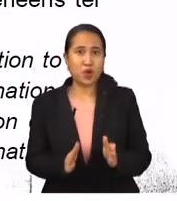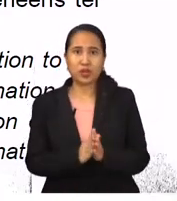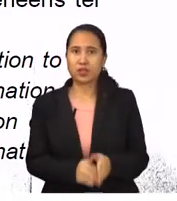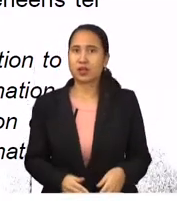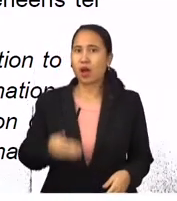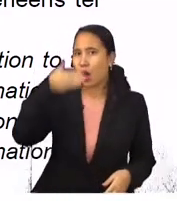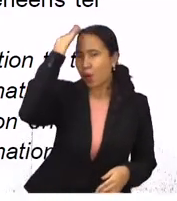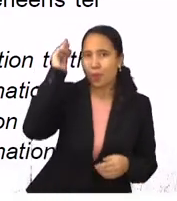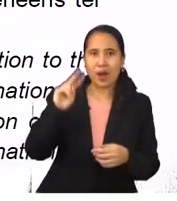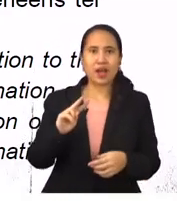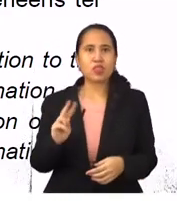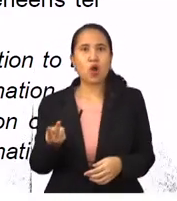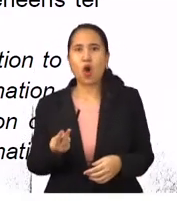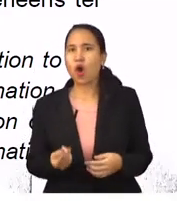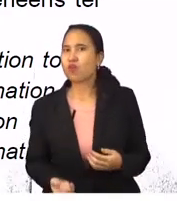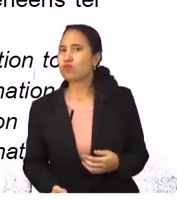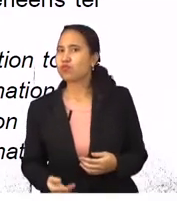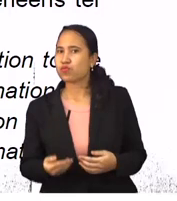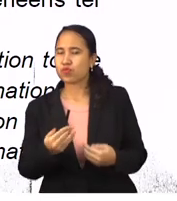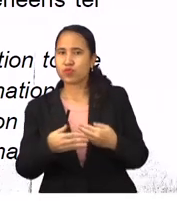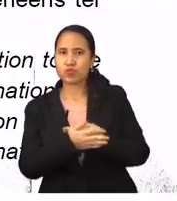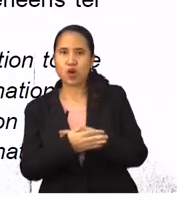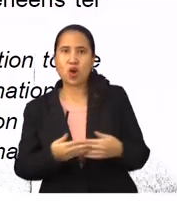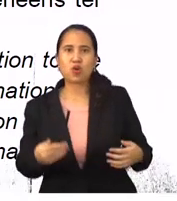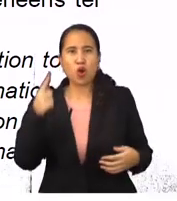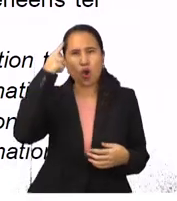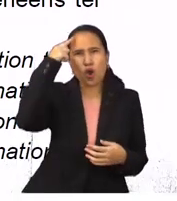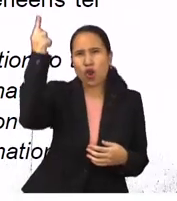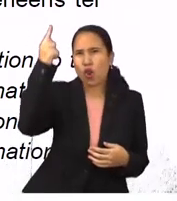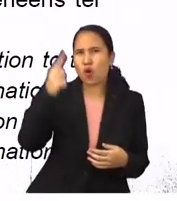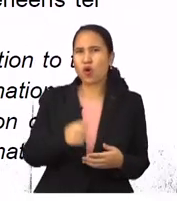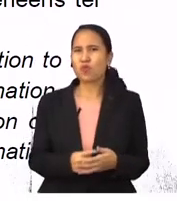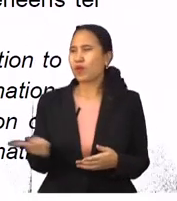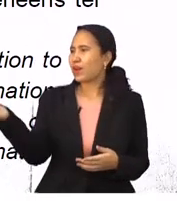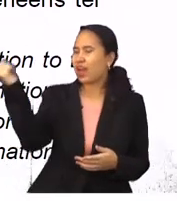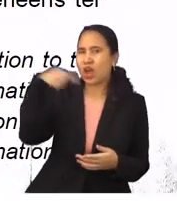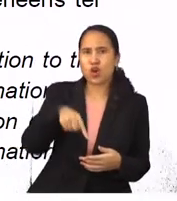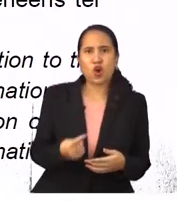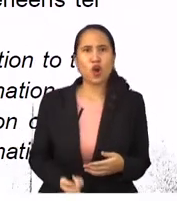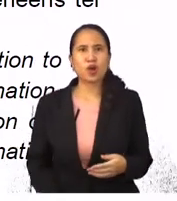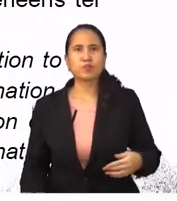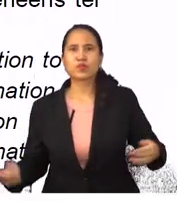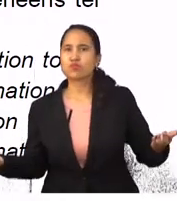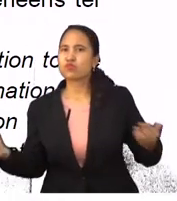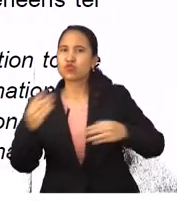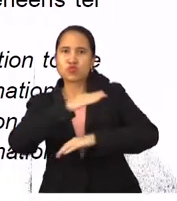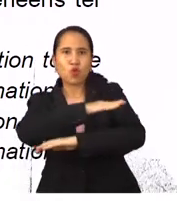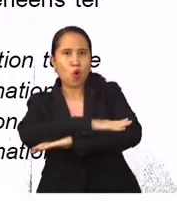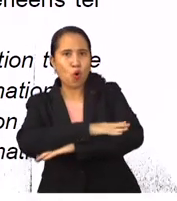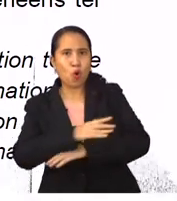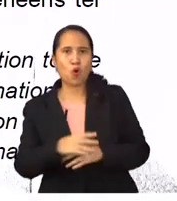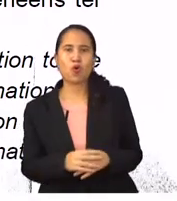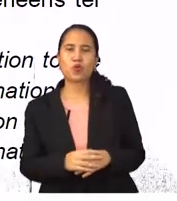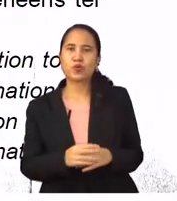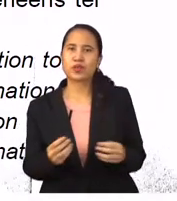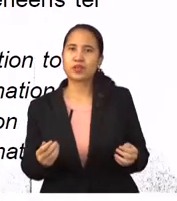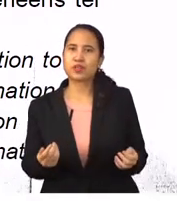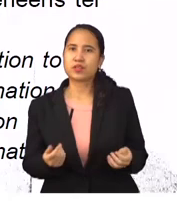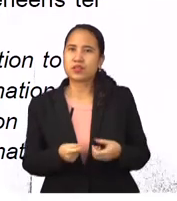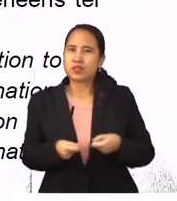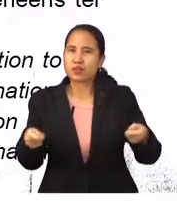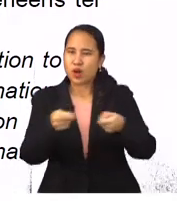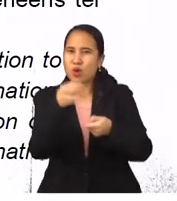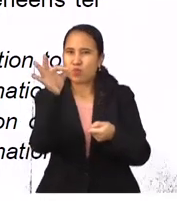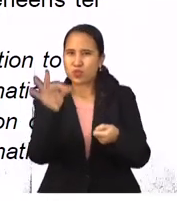geslacht, ras, taal, godsdienst, afkomst, educatie, politieke overtuiging, economische positie